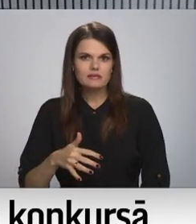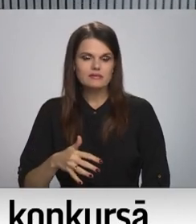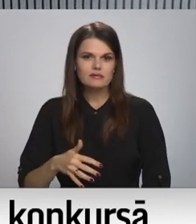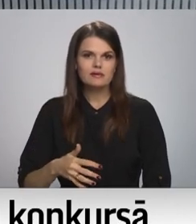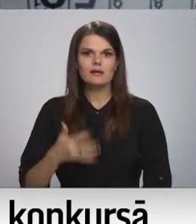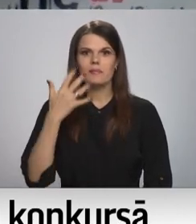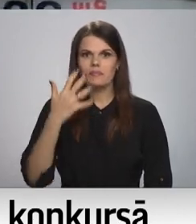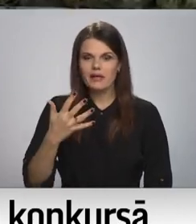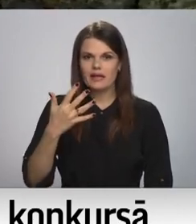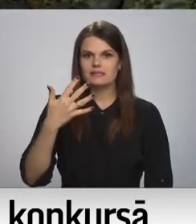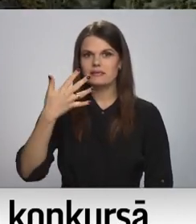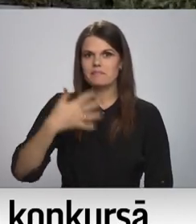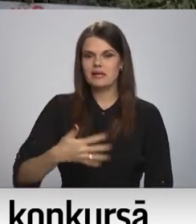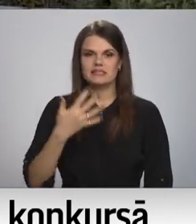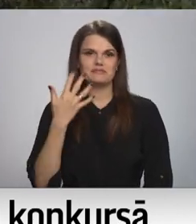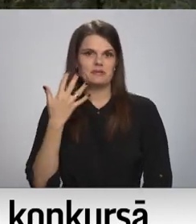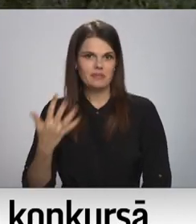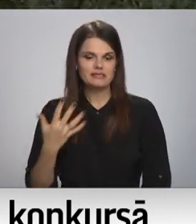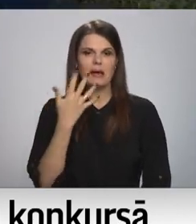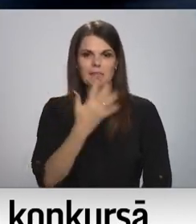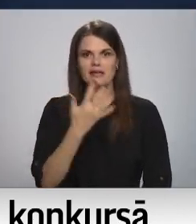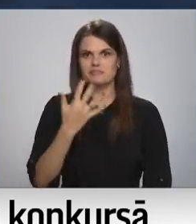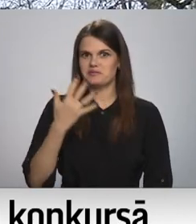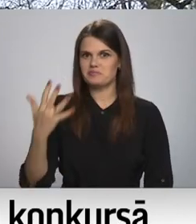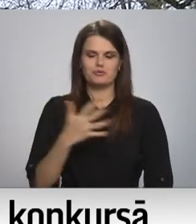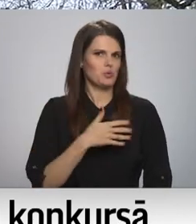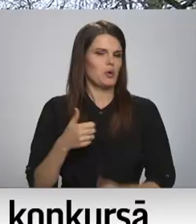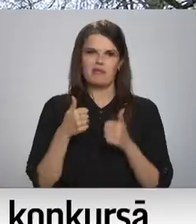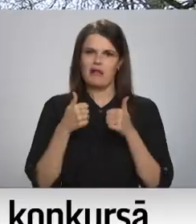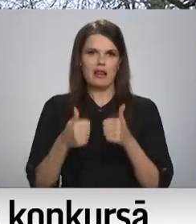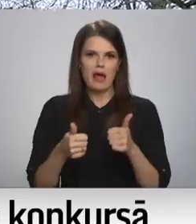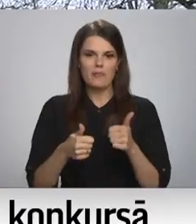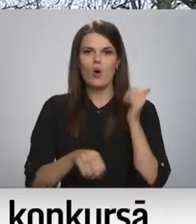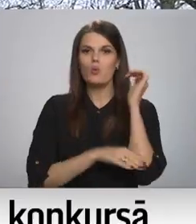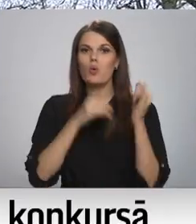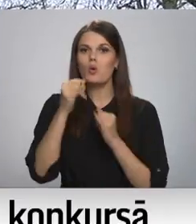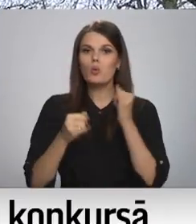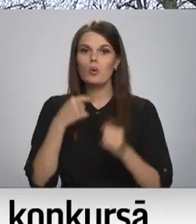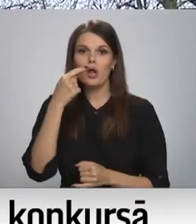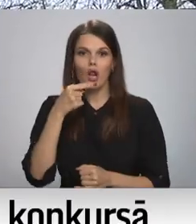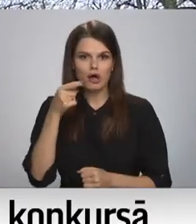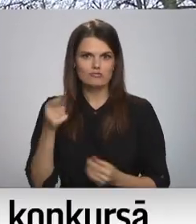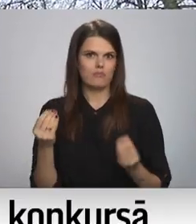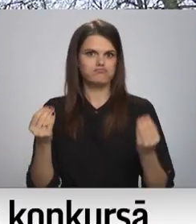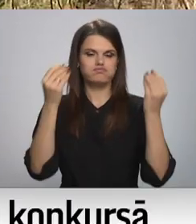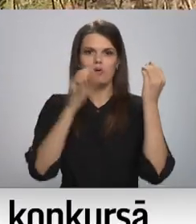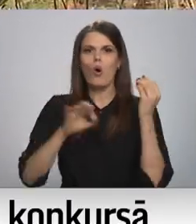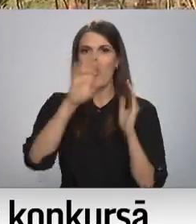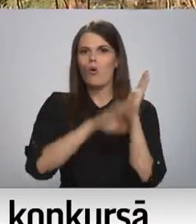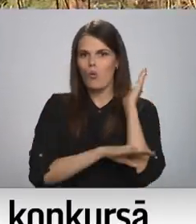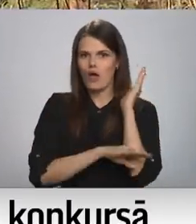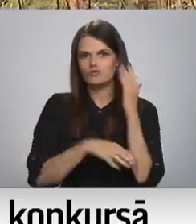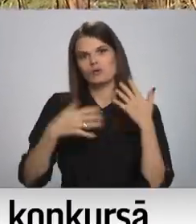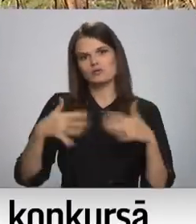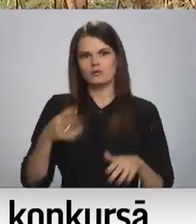5,56. 5,55. 5,55, ļoti labi. Kokopji lēš, ka varenais ozols šeit zaļojas vairāk